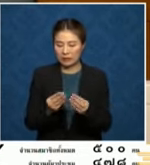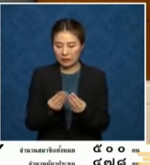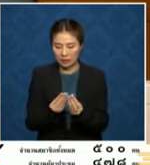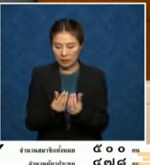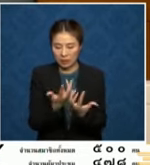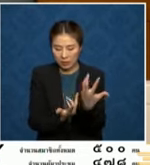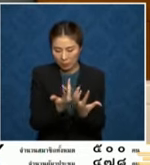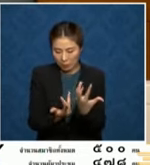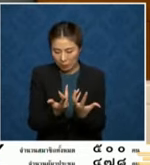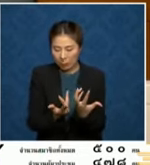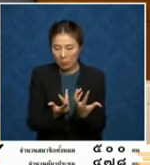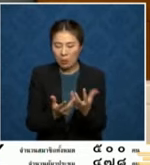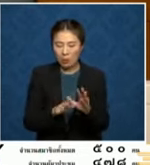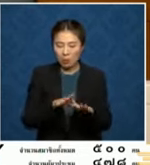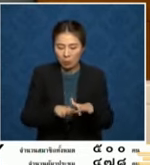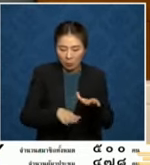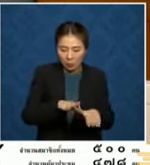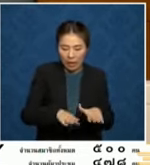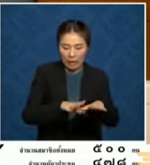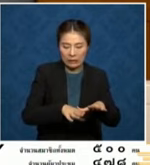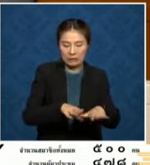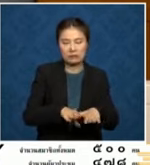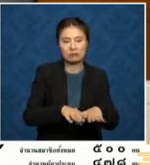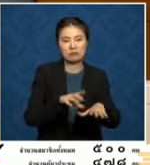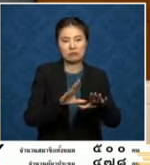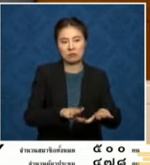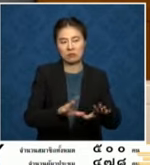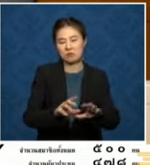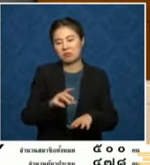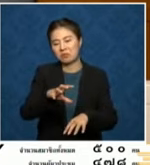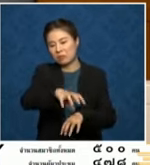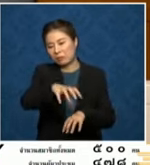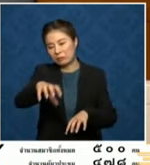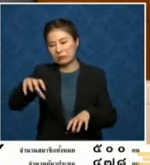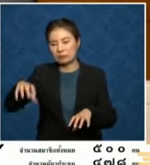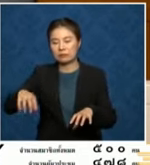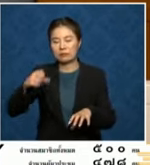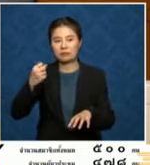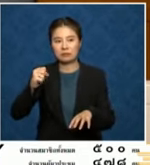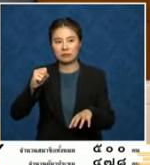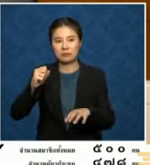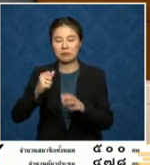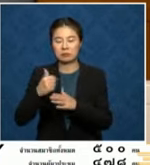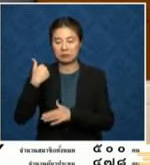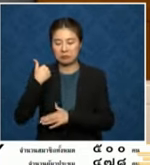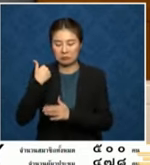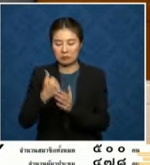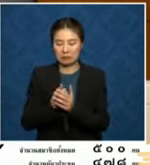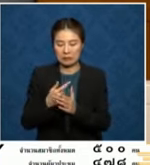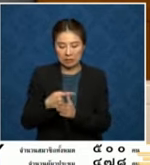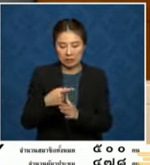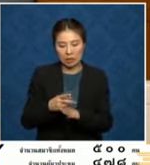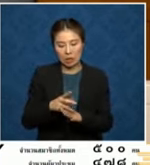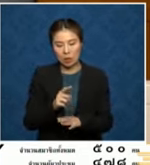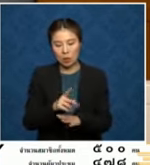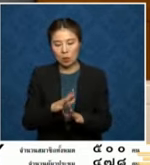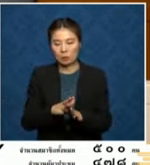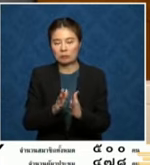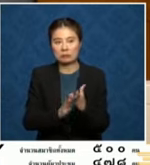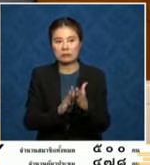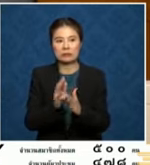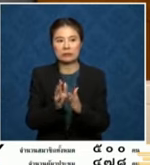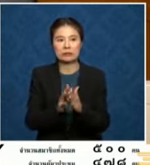เกือบ10ผืนครับมันไม่ใช่ผืนเดียวนะครับและมีความทนทานและที่สำคัญเนี่ยมันใช้สำหรับงานพระราชพิธี